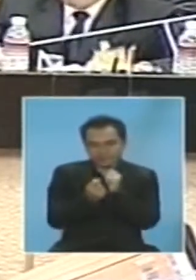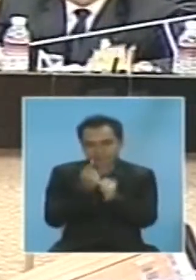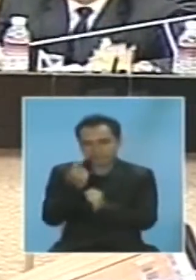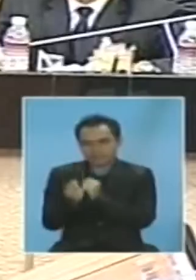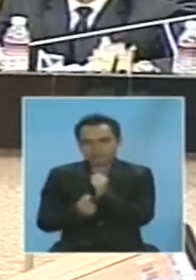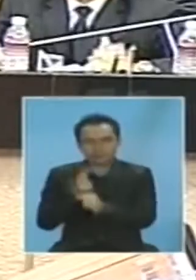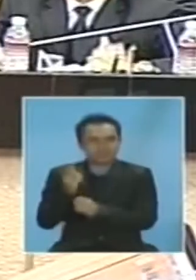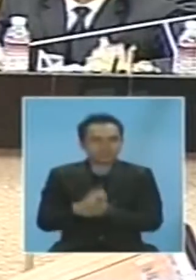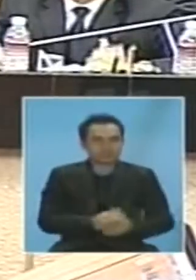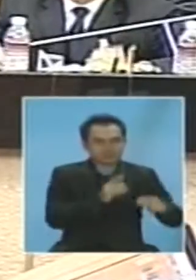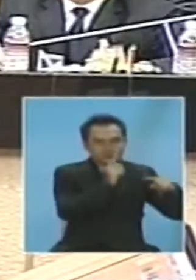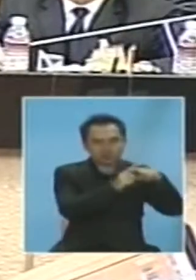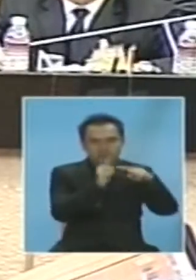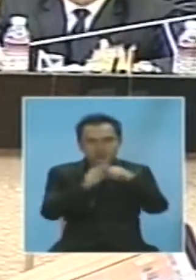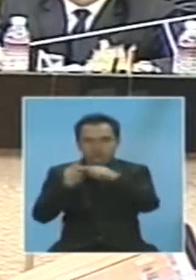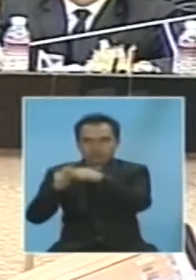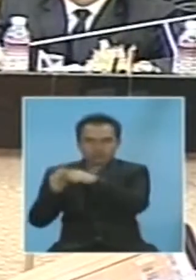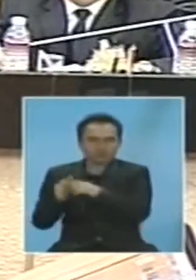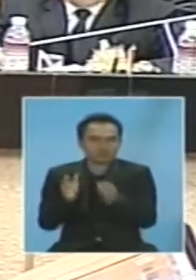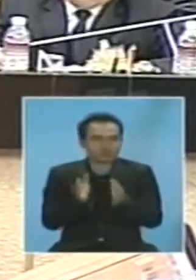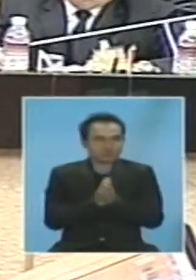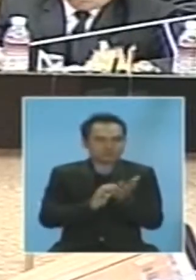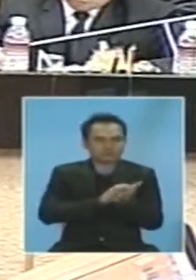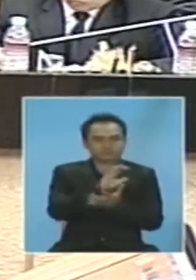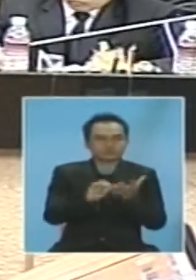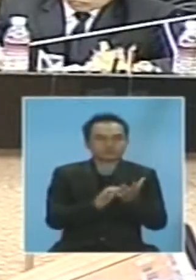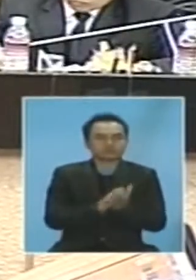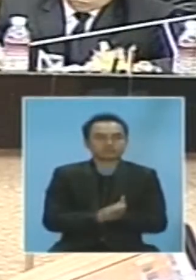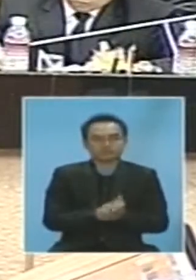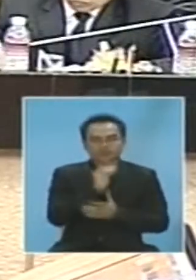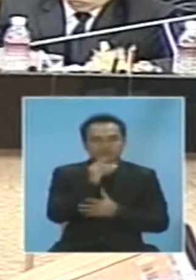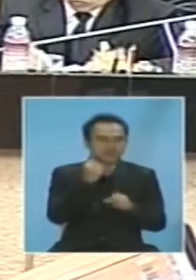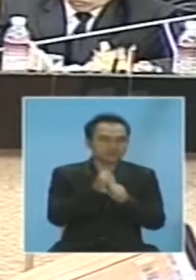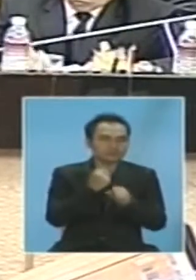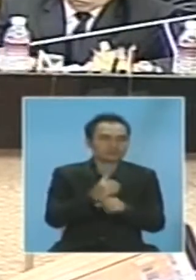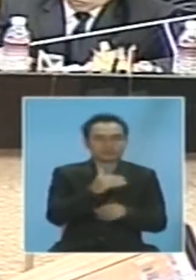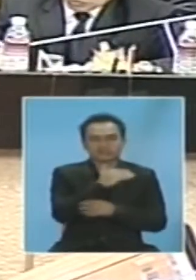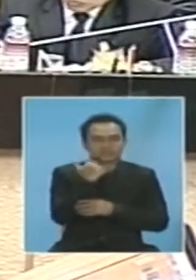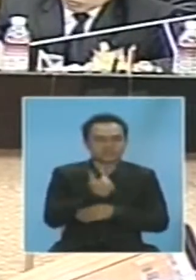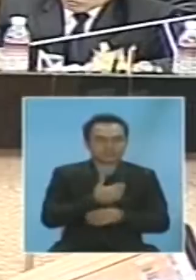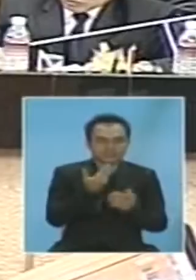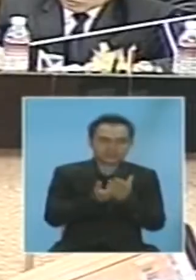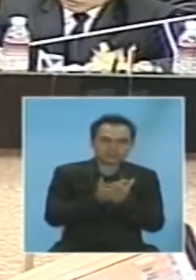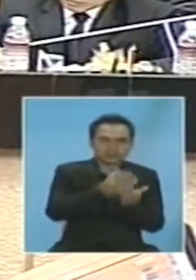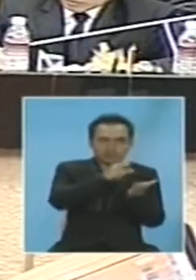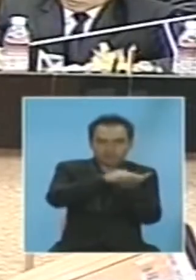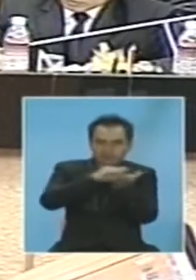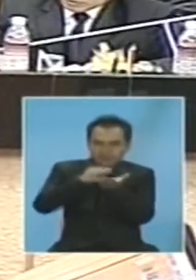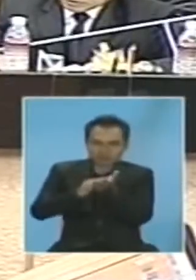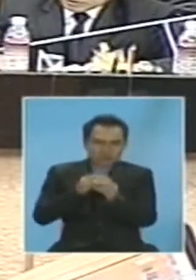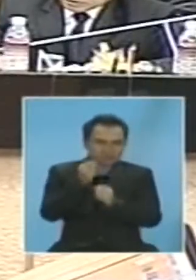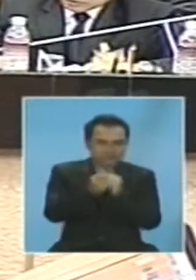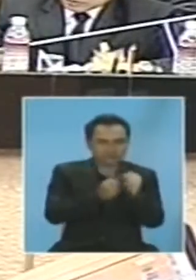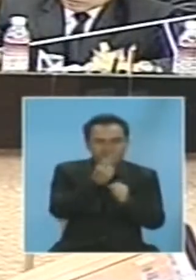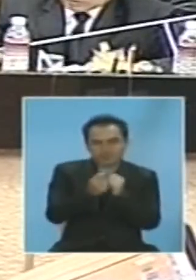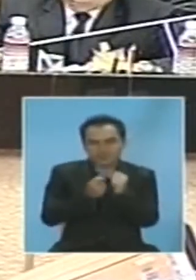บวกรวมกันหลายๆปีแล้วเรียกว่าการขาดทุนทางบัญชีสะสมนั้นเป็นสิ่งที่ไม่สมควร